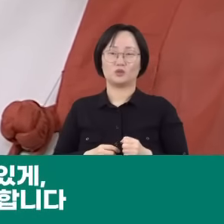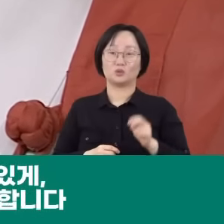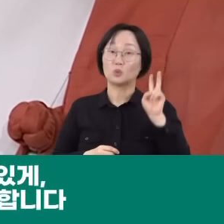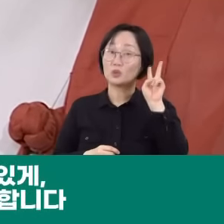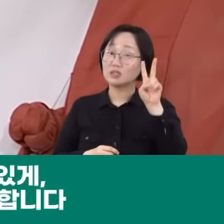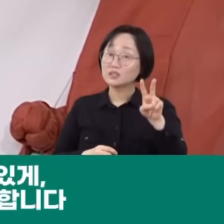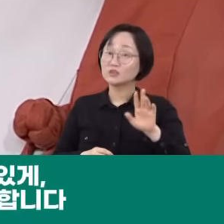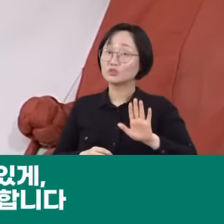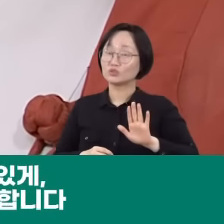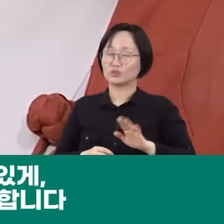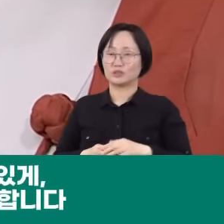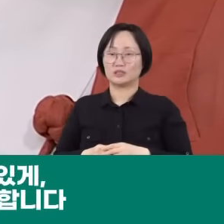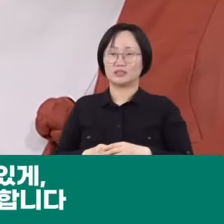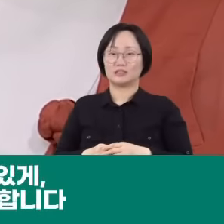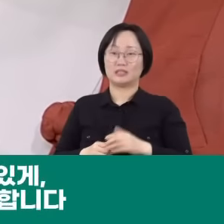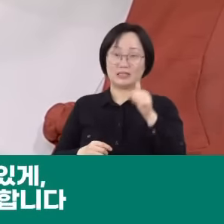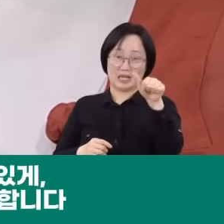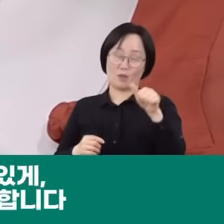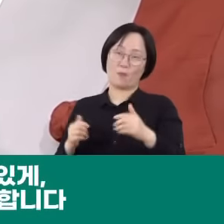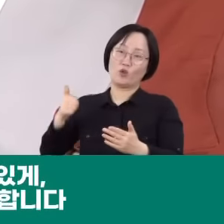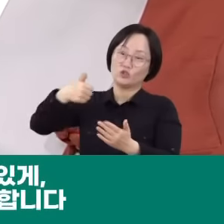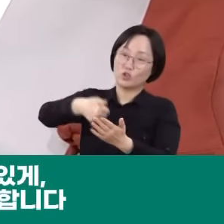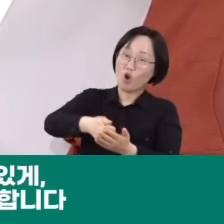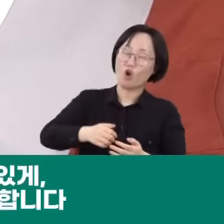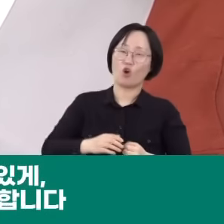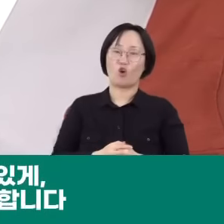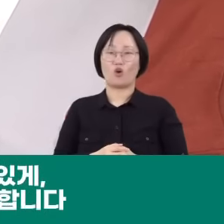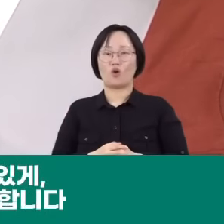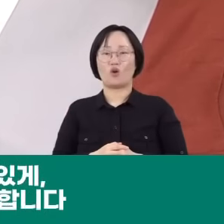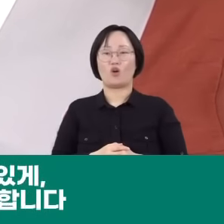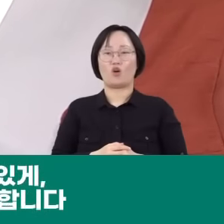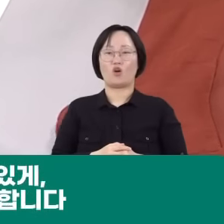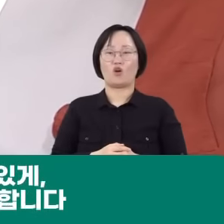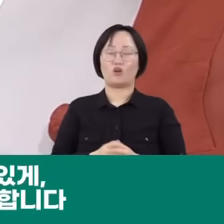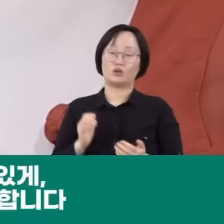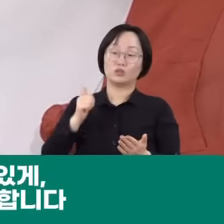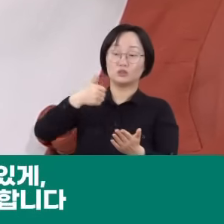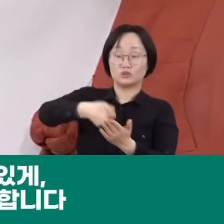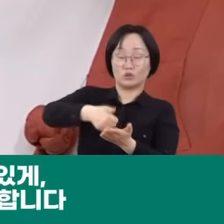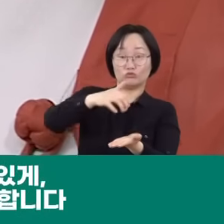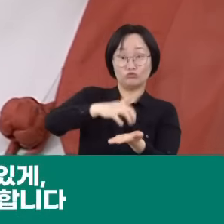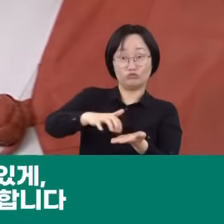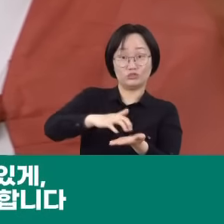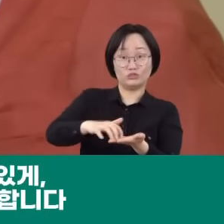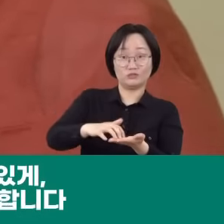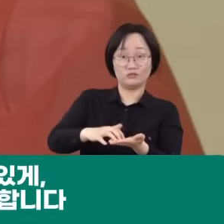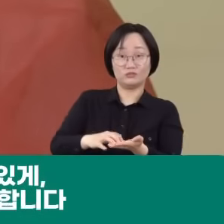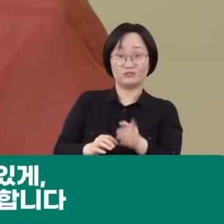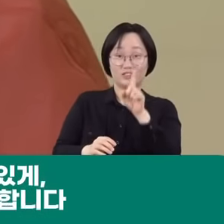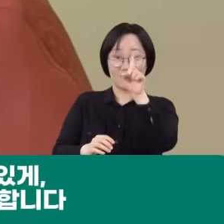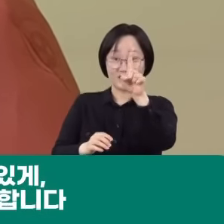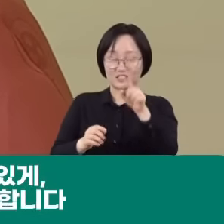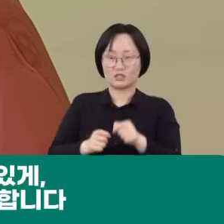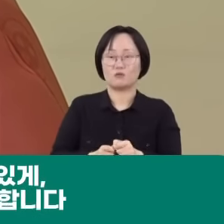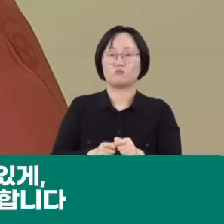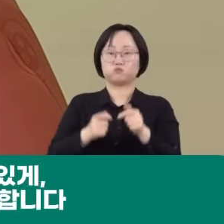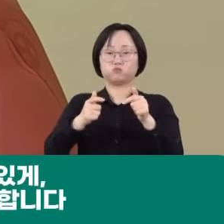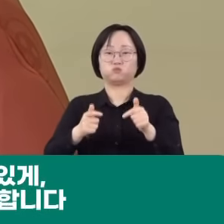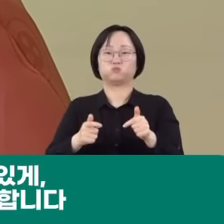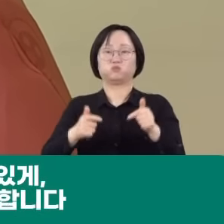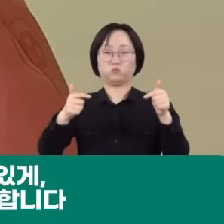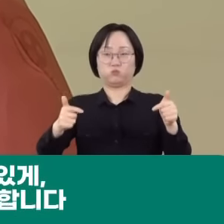번 저라고 한 번 한 번 하나씩 하나씩 절을